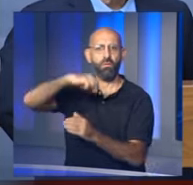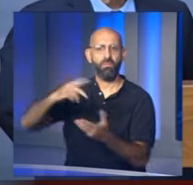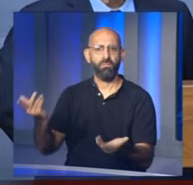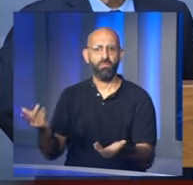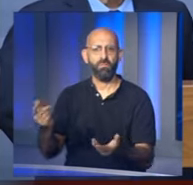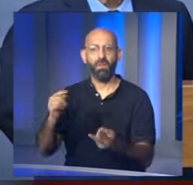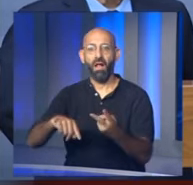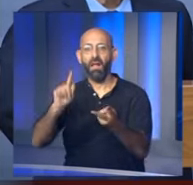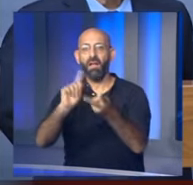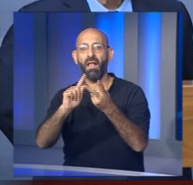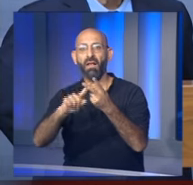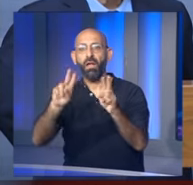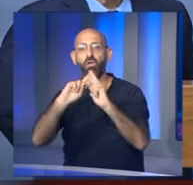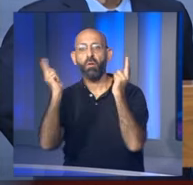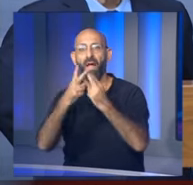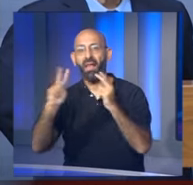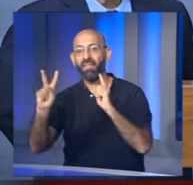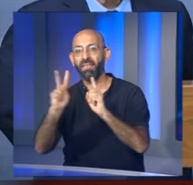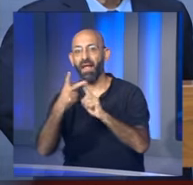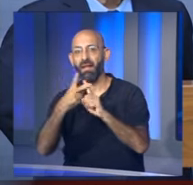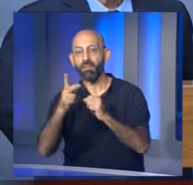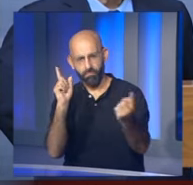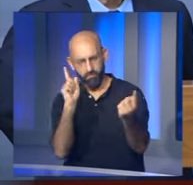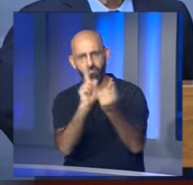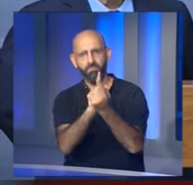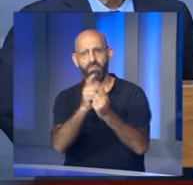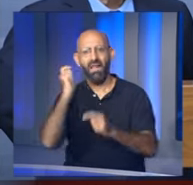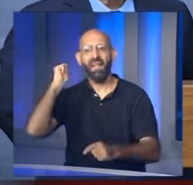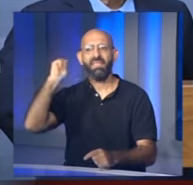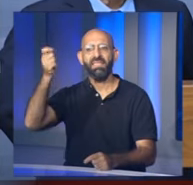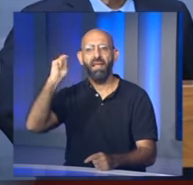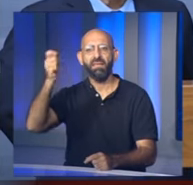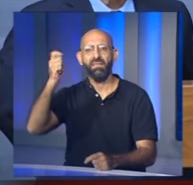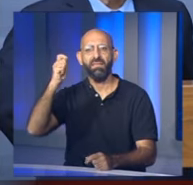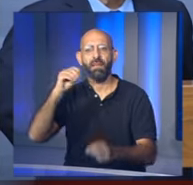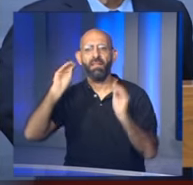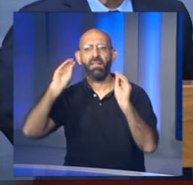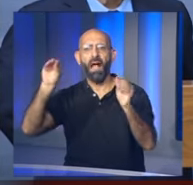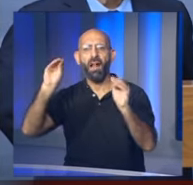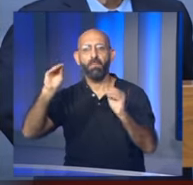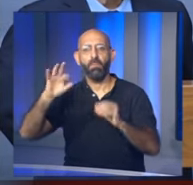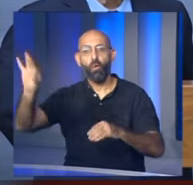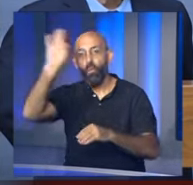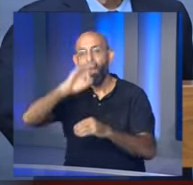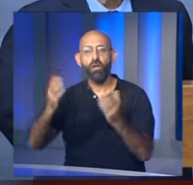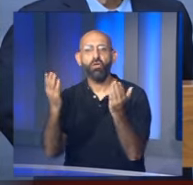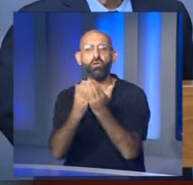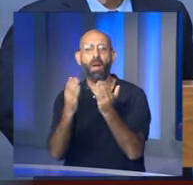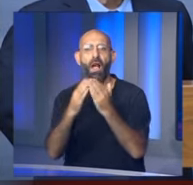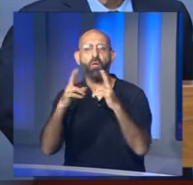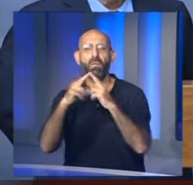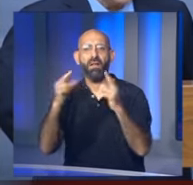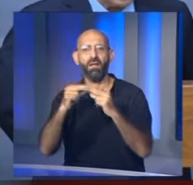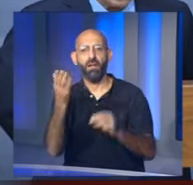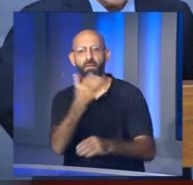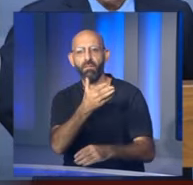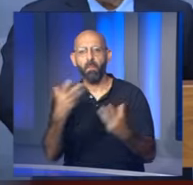تساعد هذه الجامعات في هذه المحنه وساترك الحديث لحضره رئيس